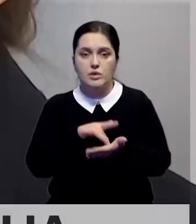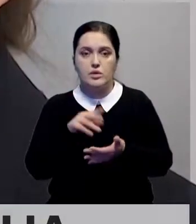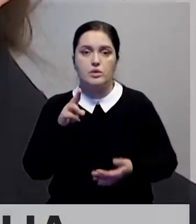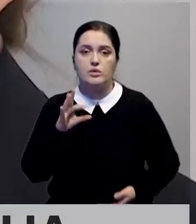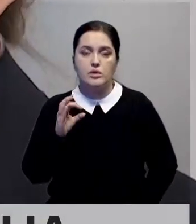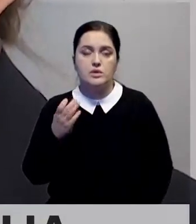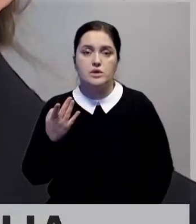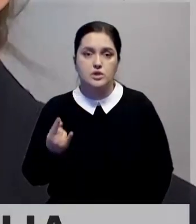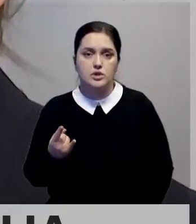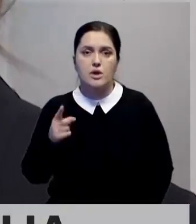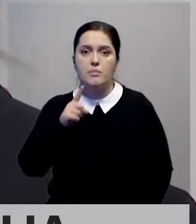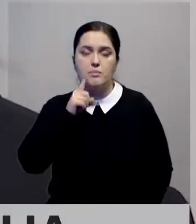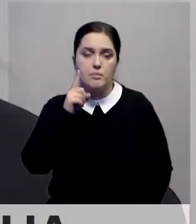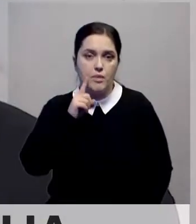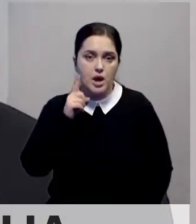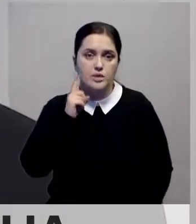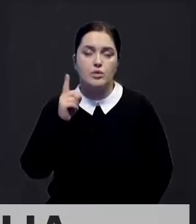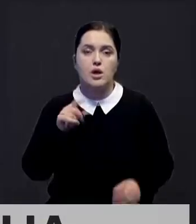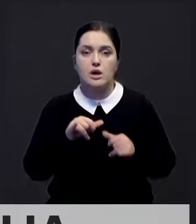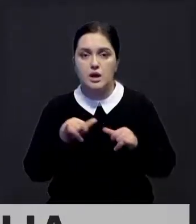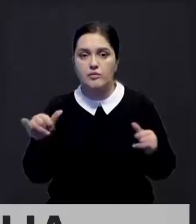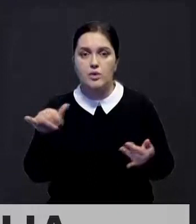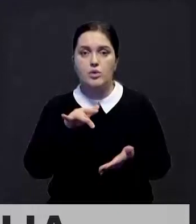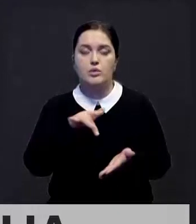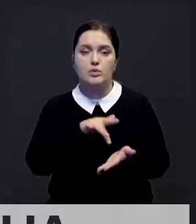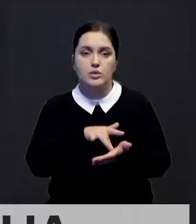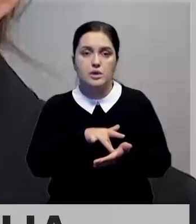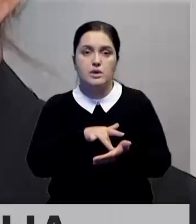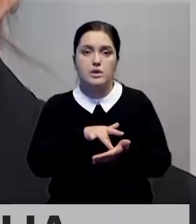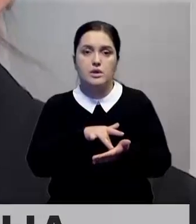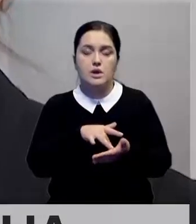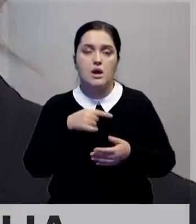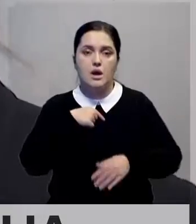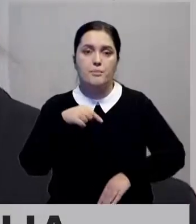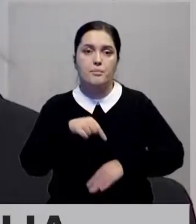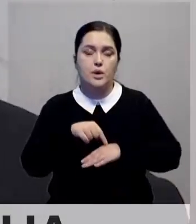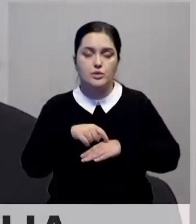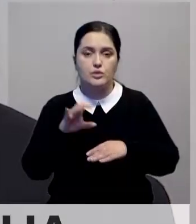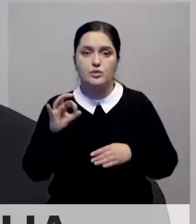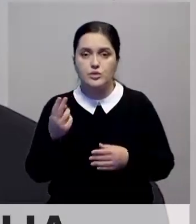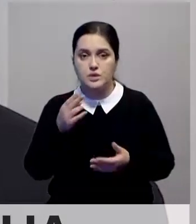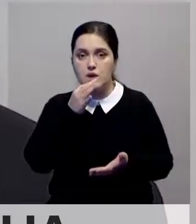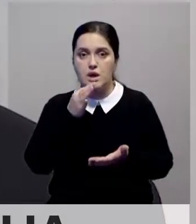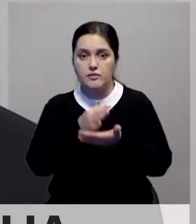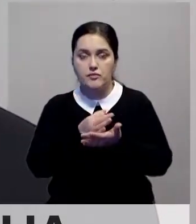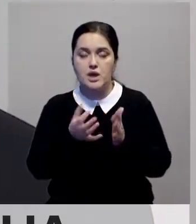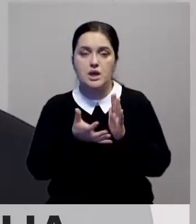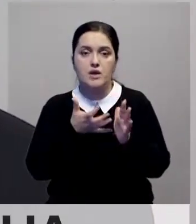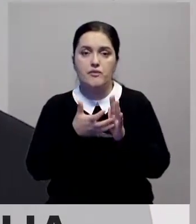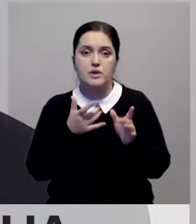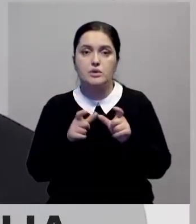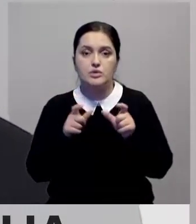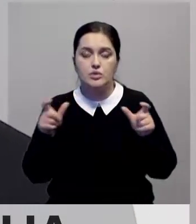самый молодой, самый развивающийся город. На каком-то этапе я почувствовала социальную ответственность, нехватку школ.